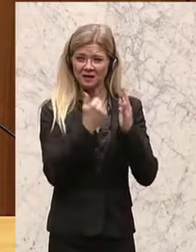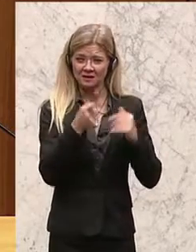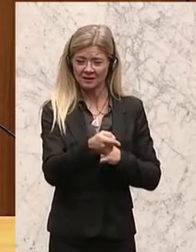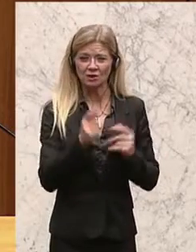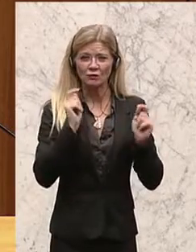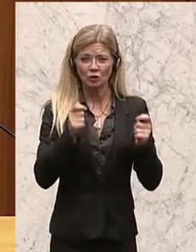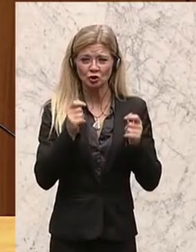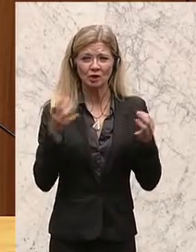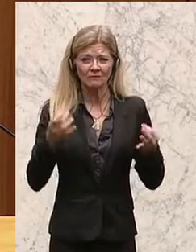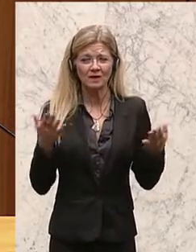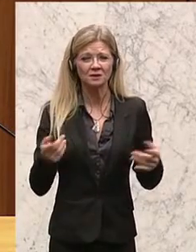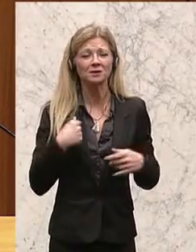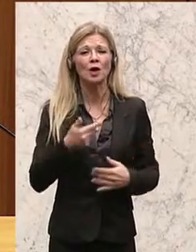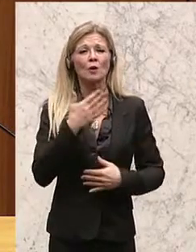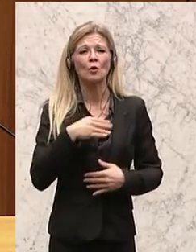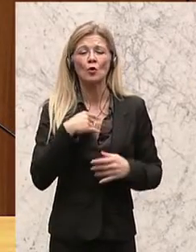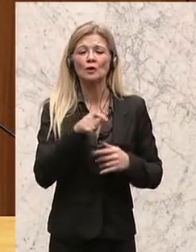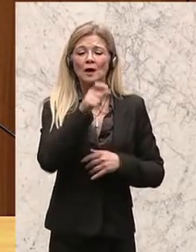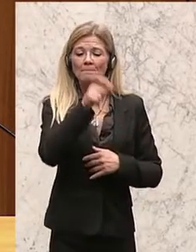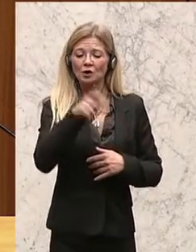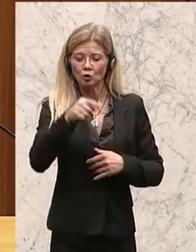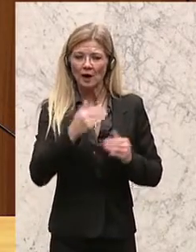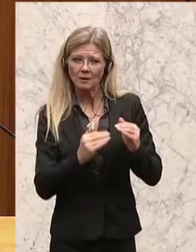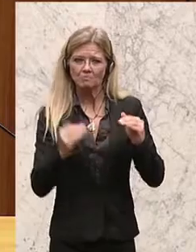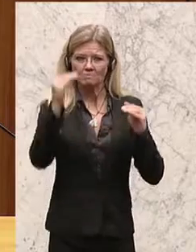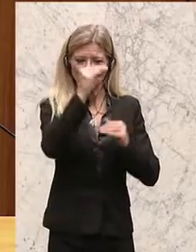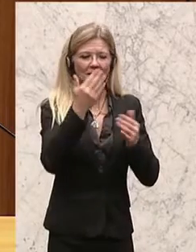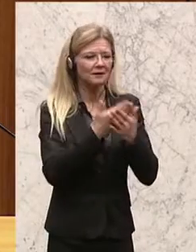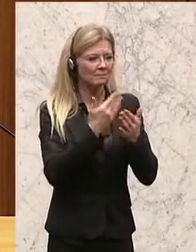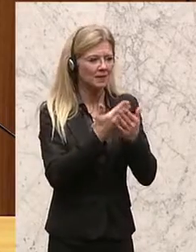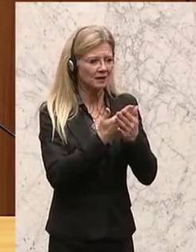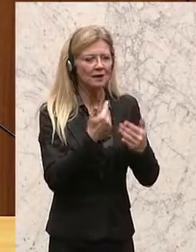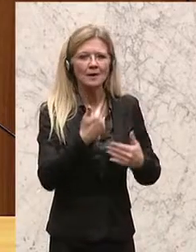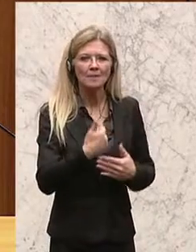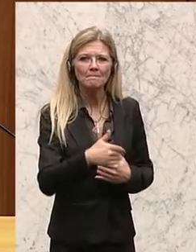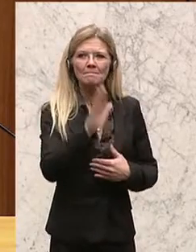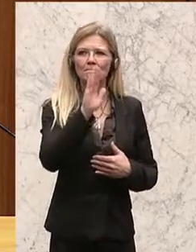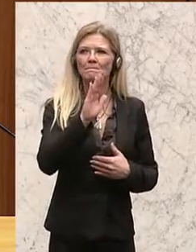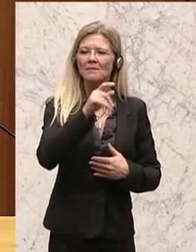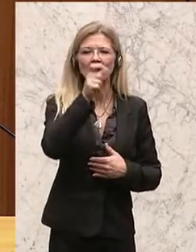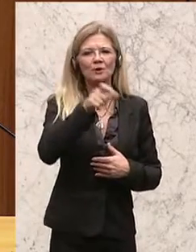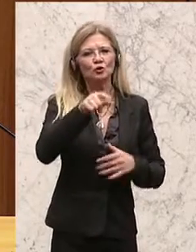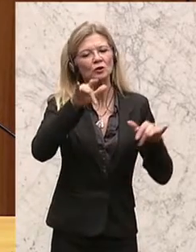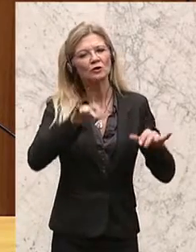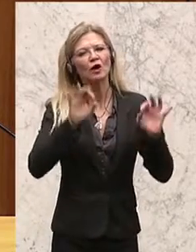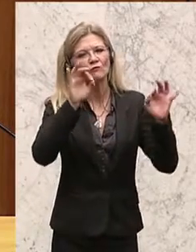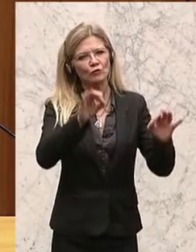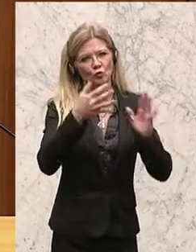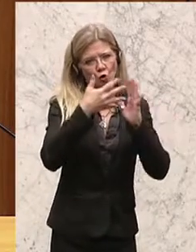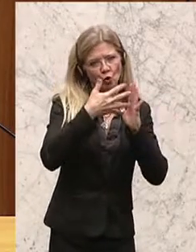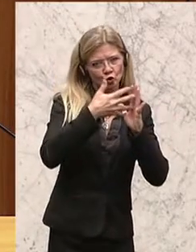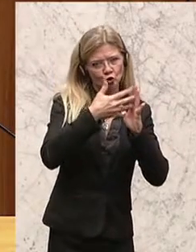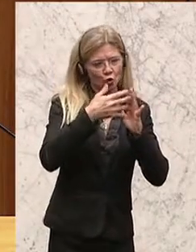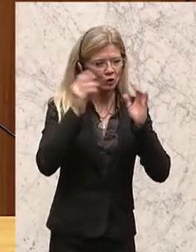burg eben aufstockt um mehr personal zu haben für die kontrolltätigkeit die sich